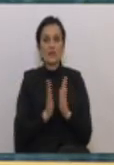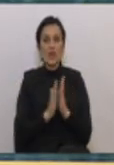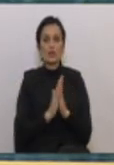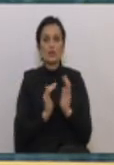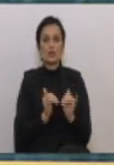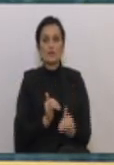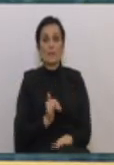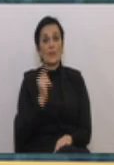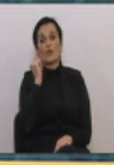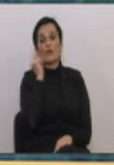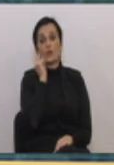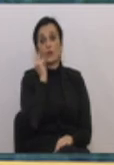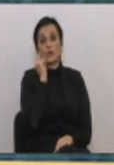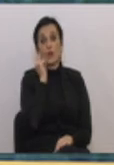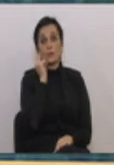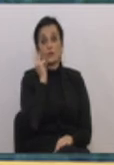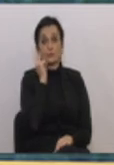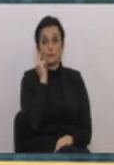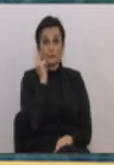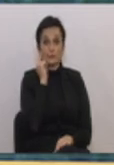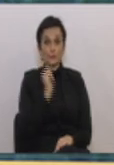და ფიქრობ